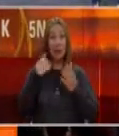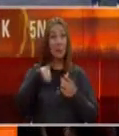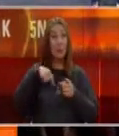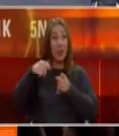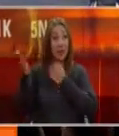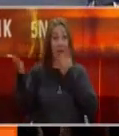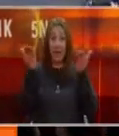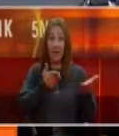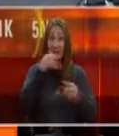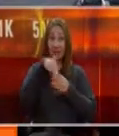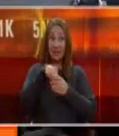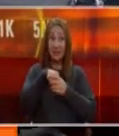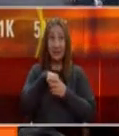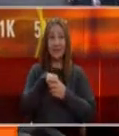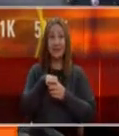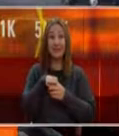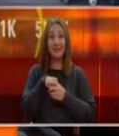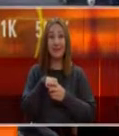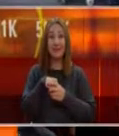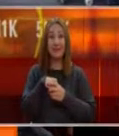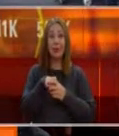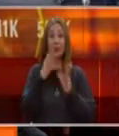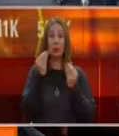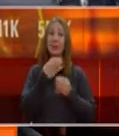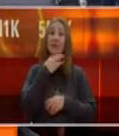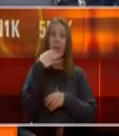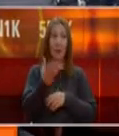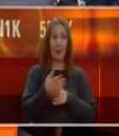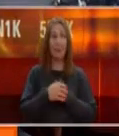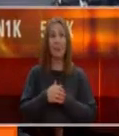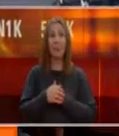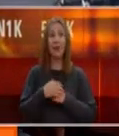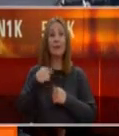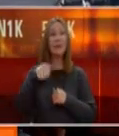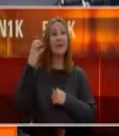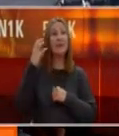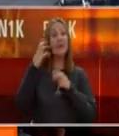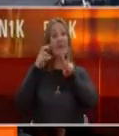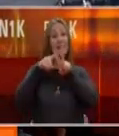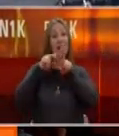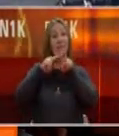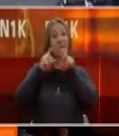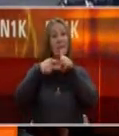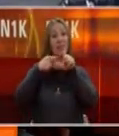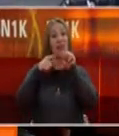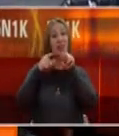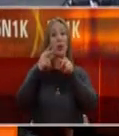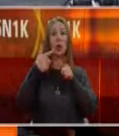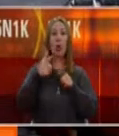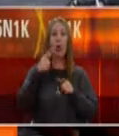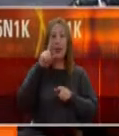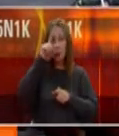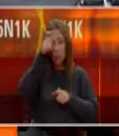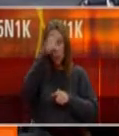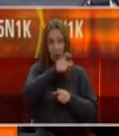buraya çağırdığınızdan dolayı. Biraz yakın tutarsanız. Evet, çok teşekkür ediyoruz. Biz Vakıflı Köyü, Türkiye'nin tek kalan Ermeni köyü